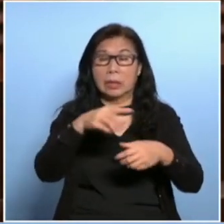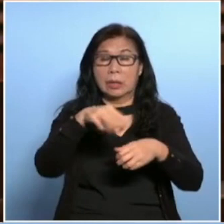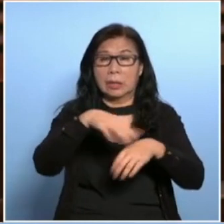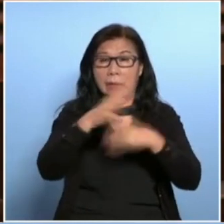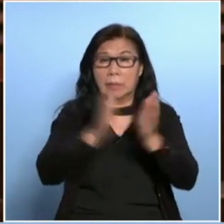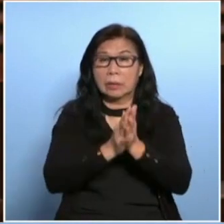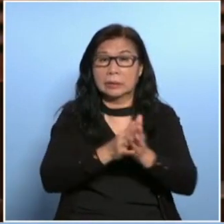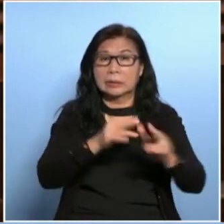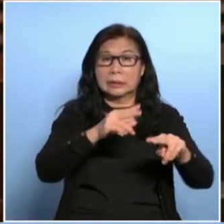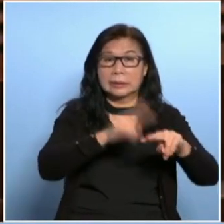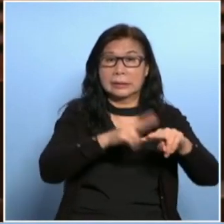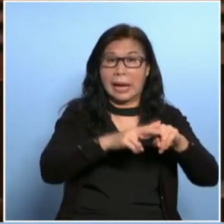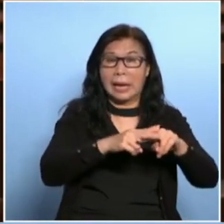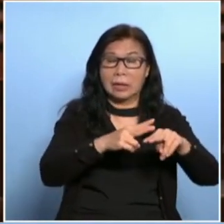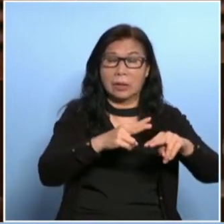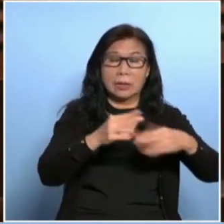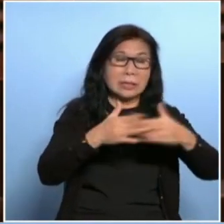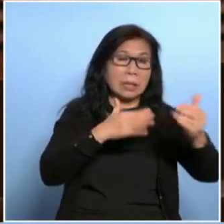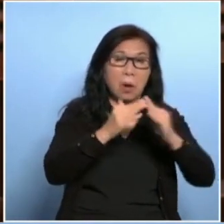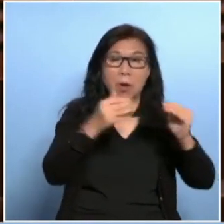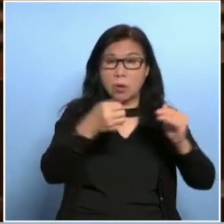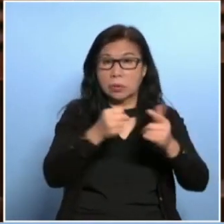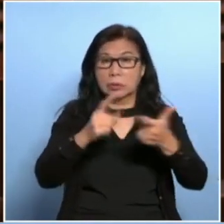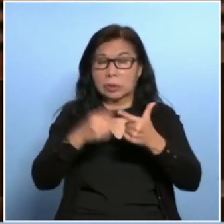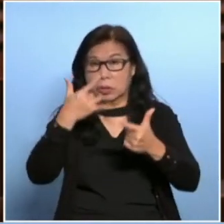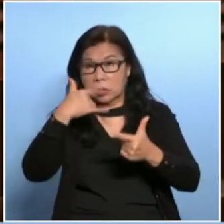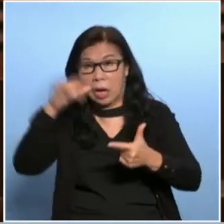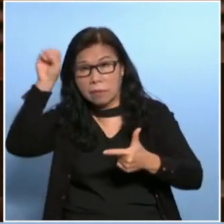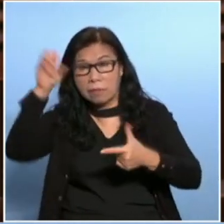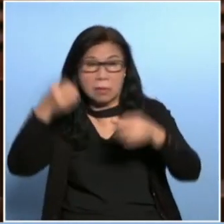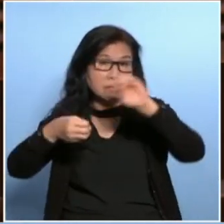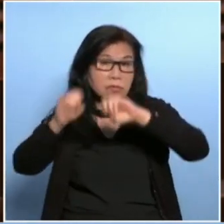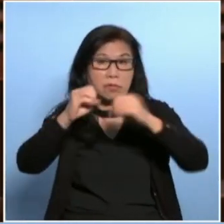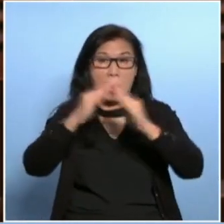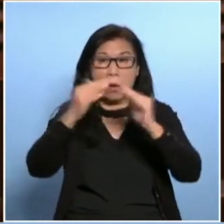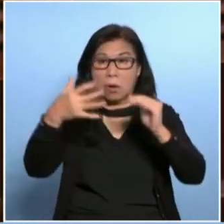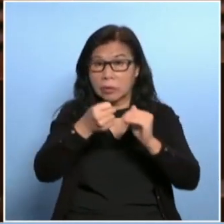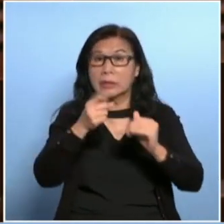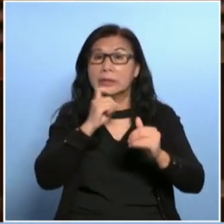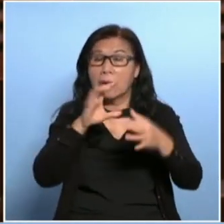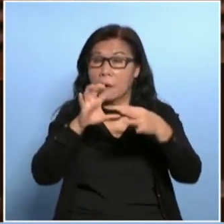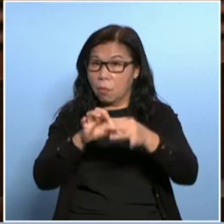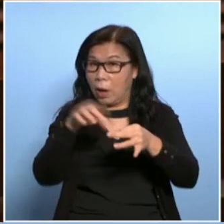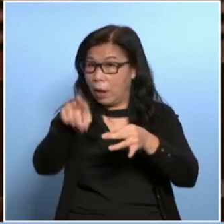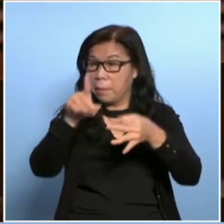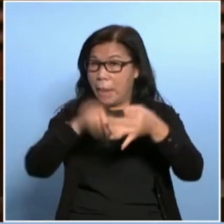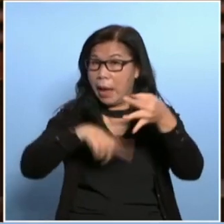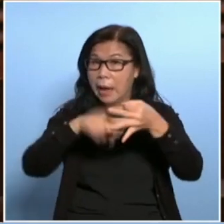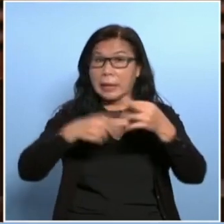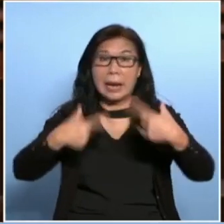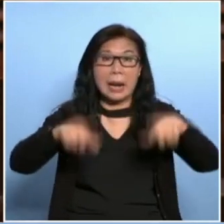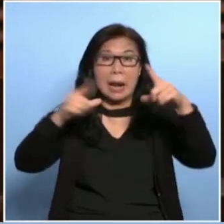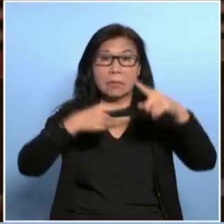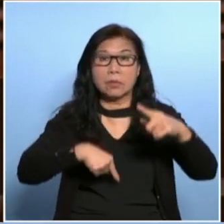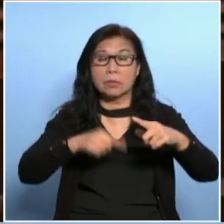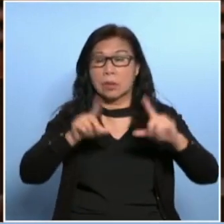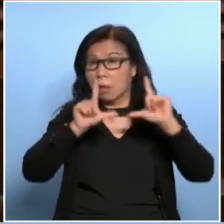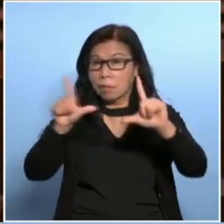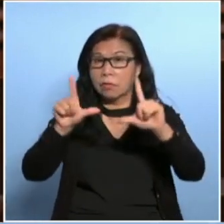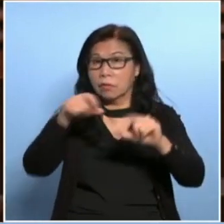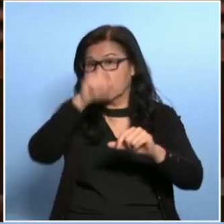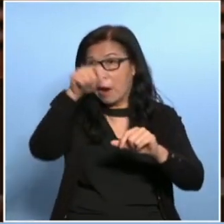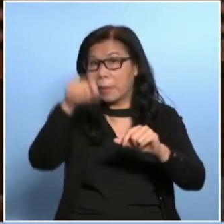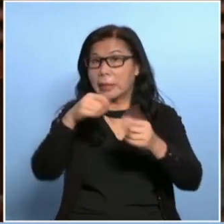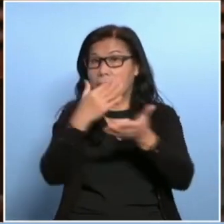政制及內地事務局局長同埋創新科技局嘅局長咧，就住頭先啊林議員嗰個問題咧。在回答好多議員的時